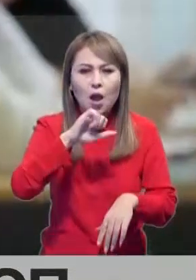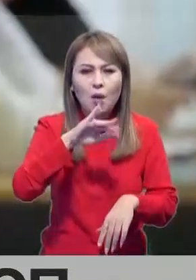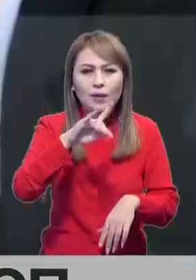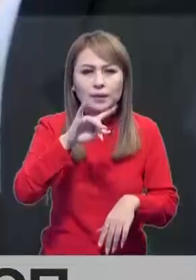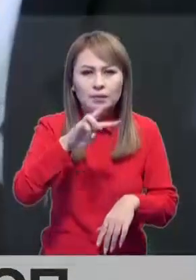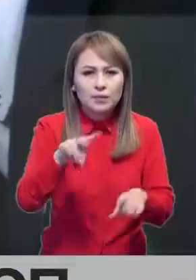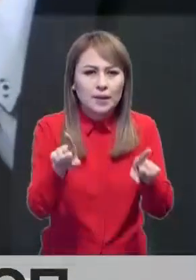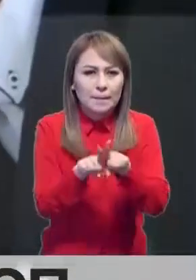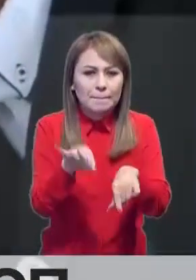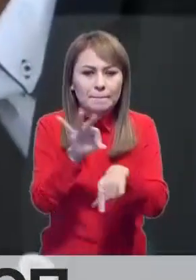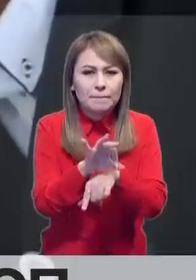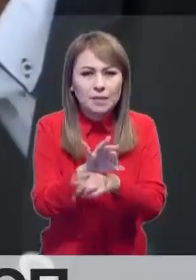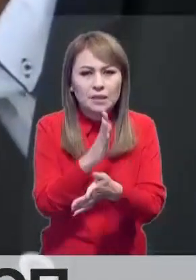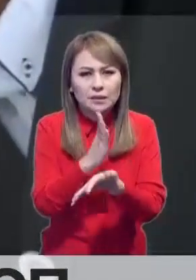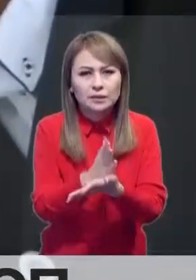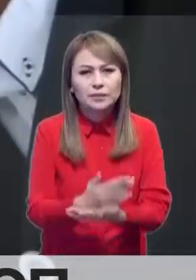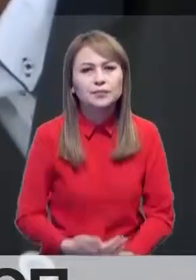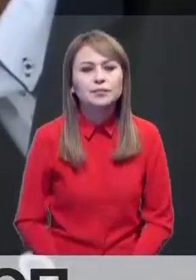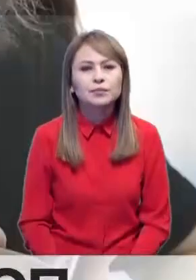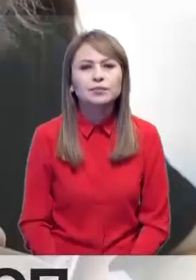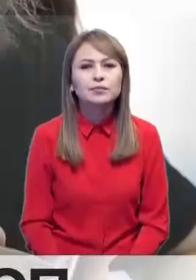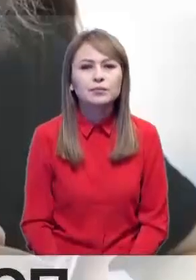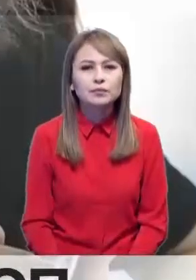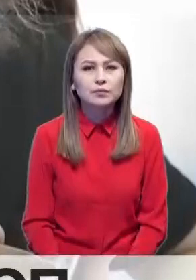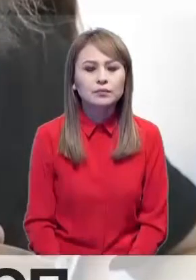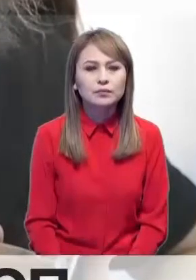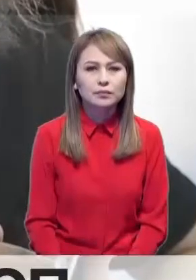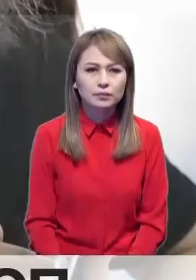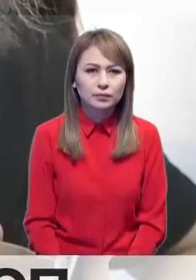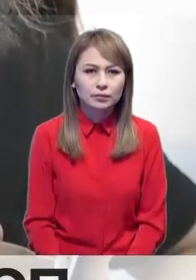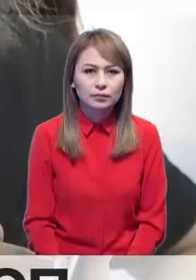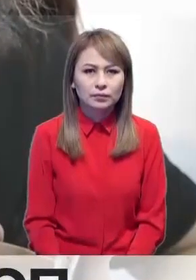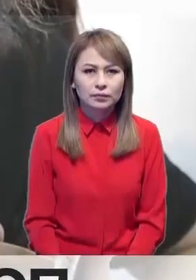белгілер пайда болады екен. Айнұр Қуатқызы, Руслан Әлиев, Мирам Жүнісов, Хабар 24.